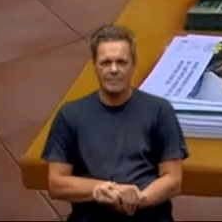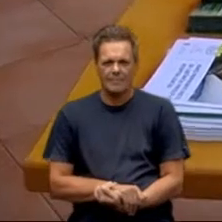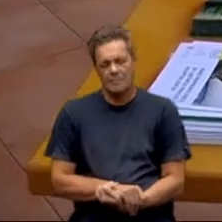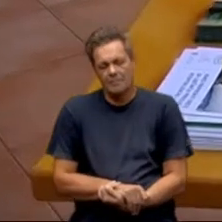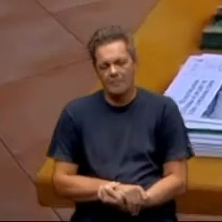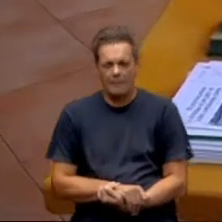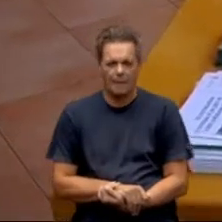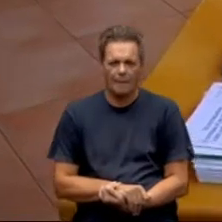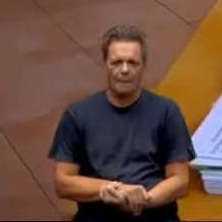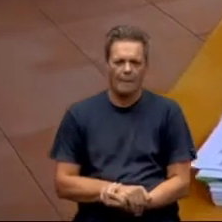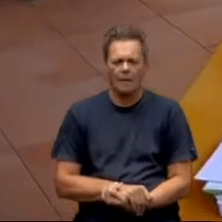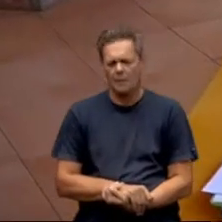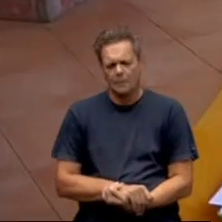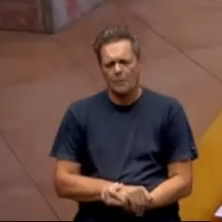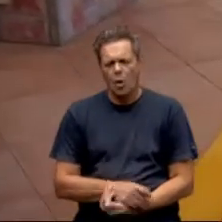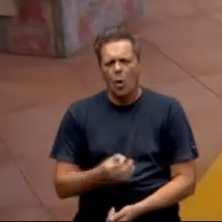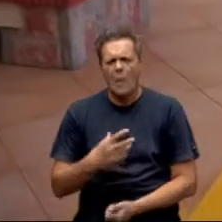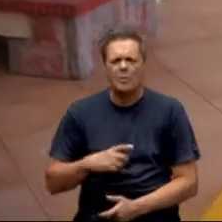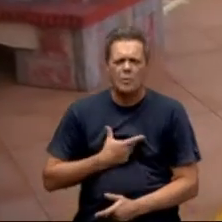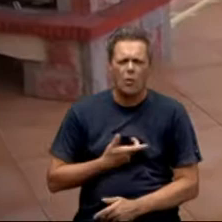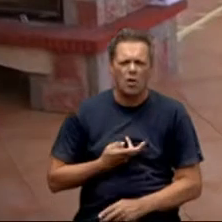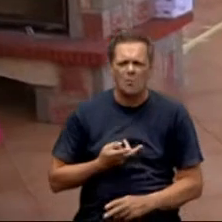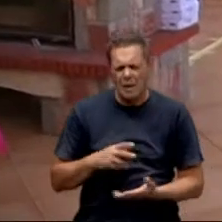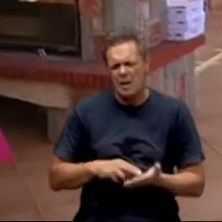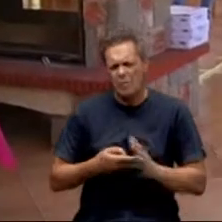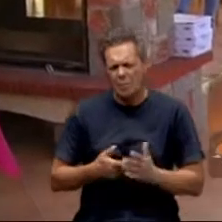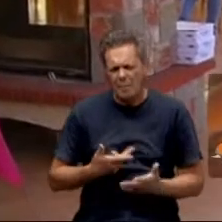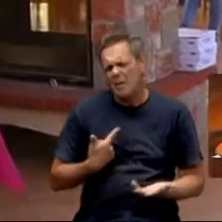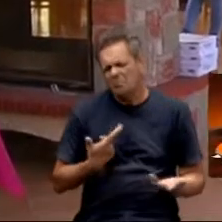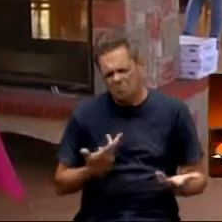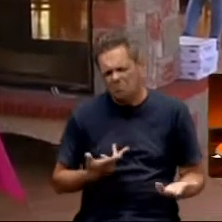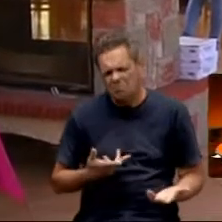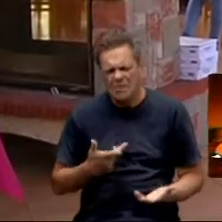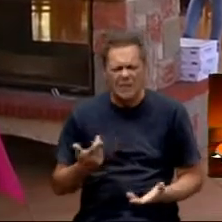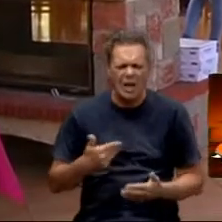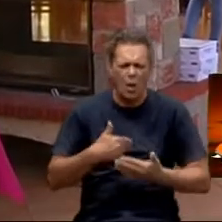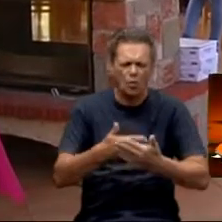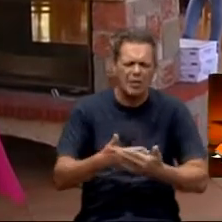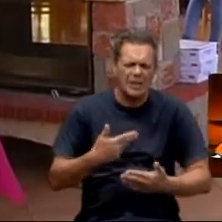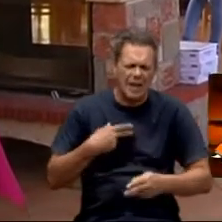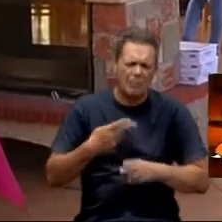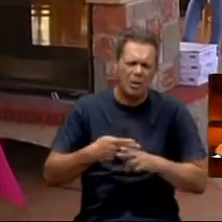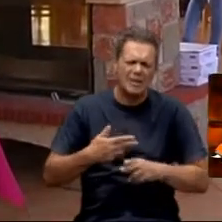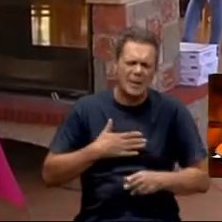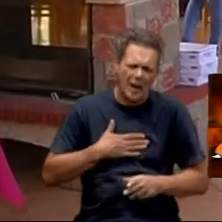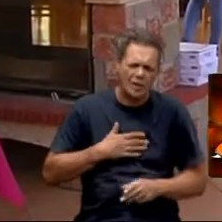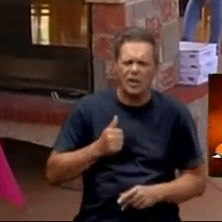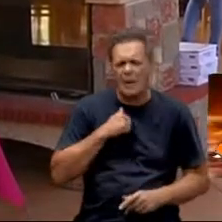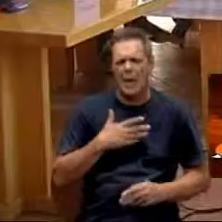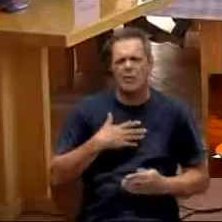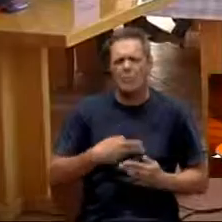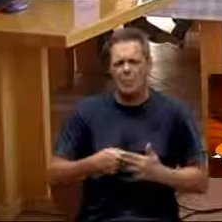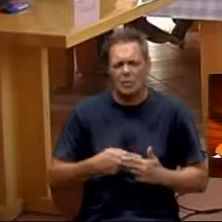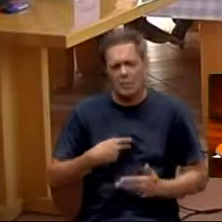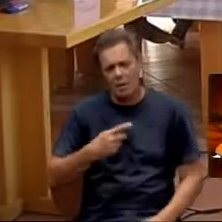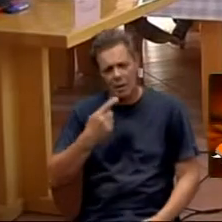Od svih teškoća u našim životima najveće su one koje se odnose na oboljenja nas i naših bližnjih. Obitelji se suočavaju s nesigurnošću kad doznaje